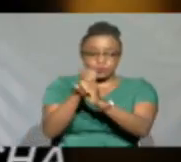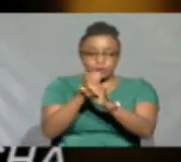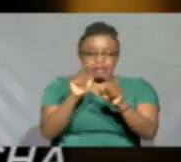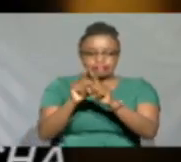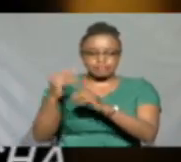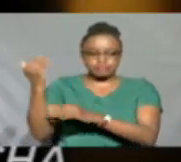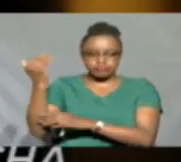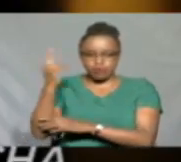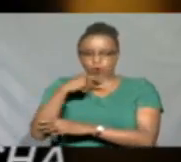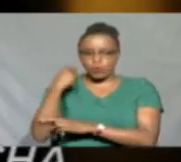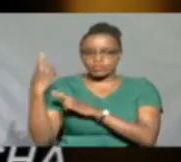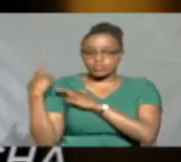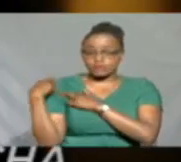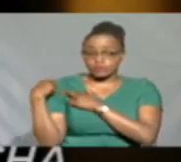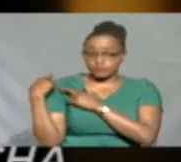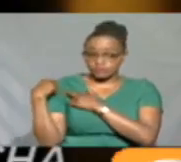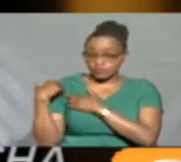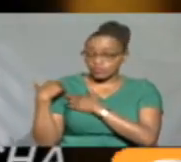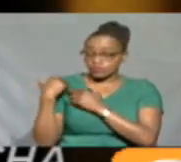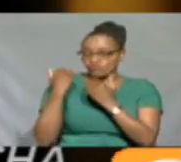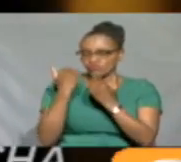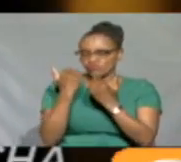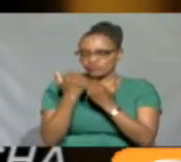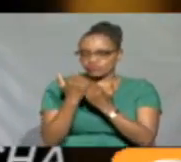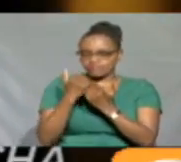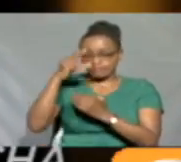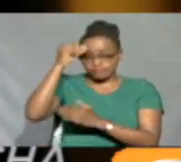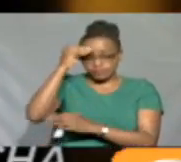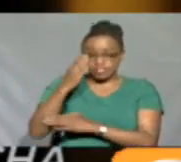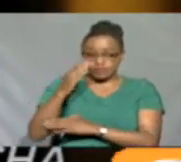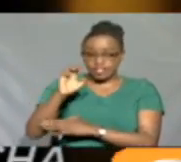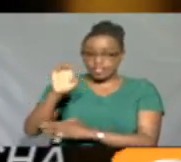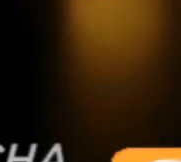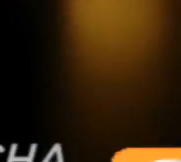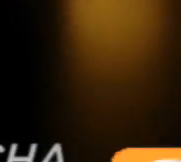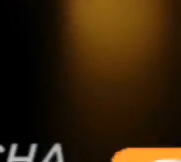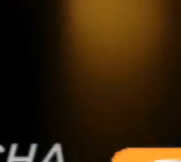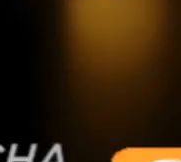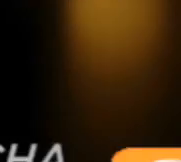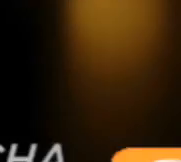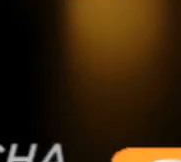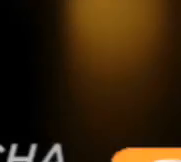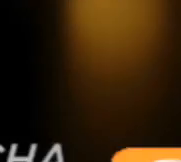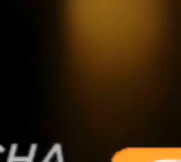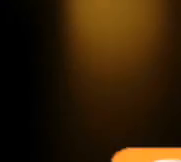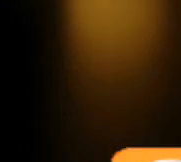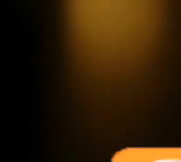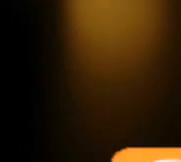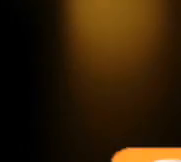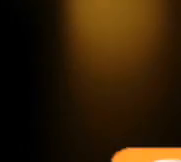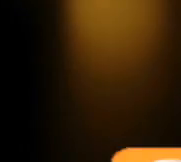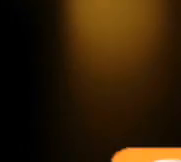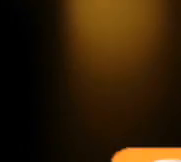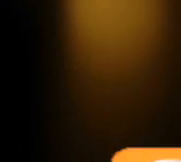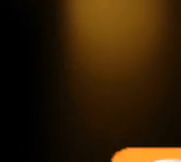mhadhiri mkuu aliyeshughulikia masuala ya wanafunzi chuo kikuu cha Egerton, ambapo alikuwa mhadhiri kuanzia mwaka